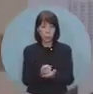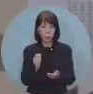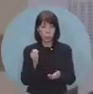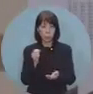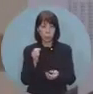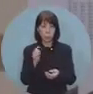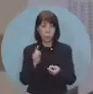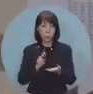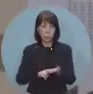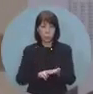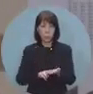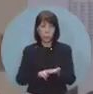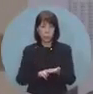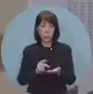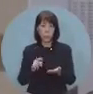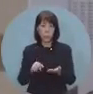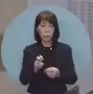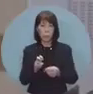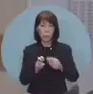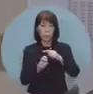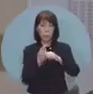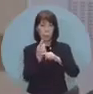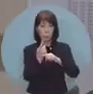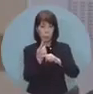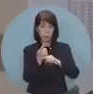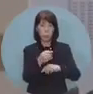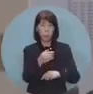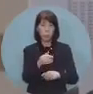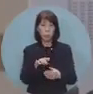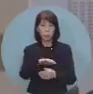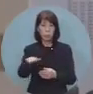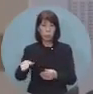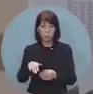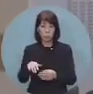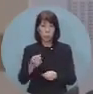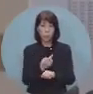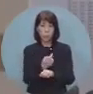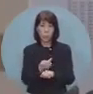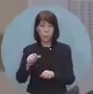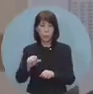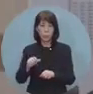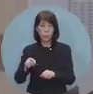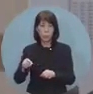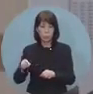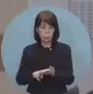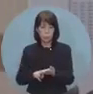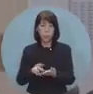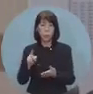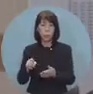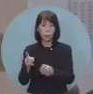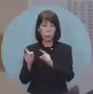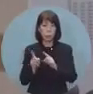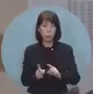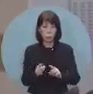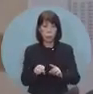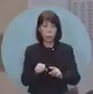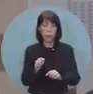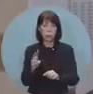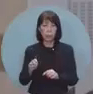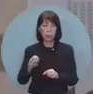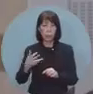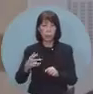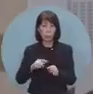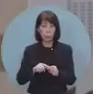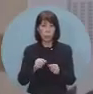行為を年超過確率1/0え区部では時間75mmに設定いたしましたこれを受けえ28年3月